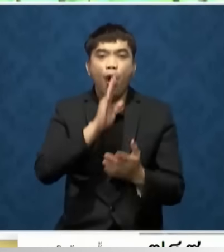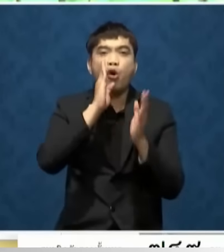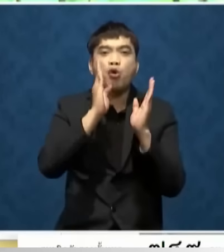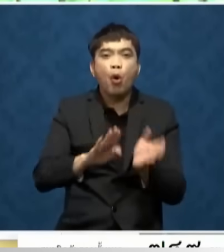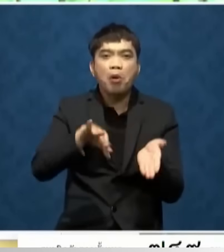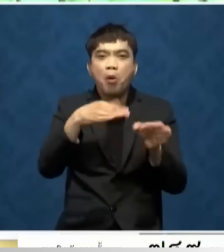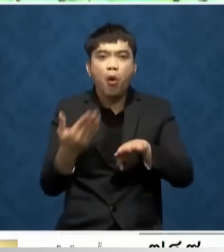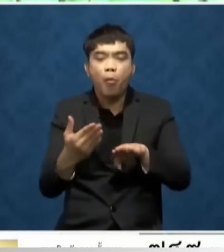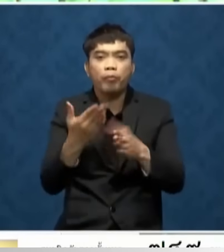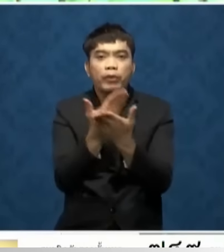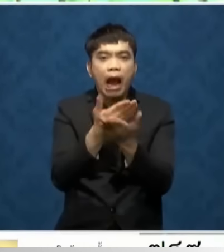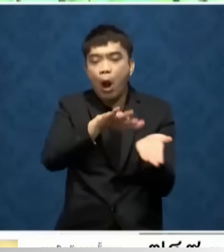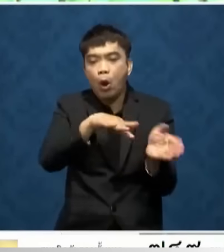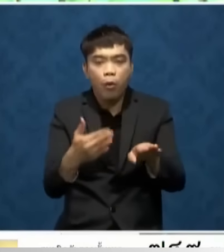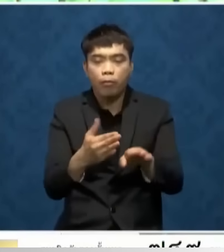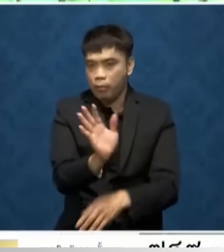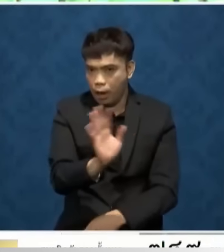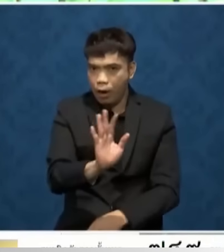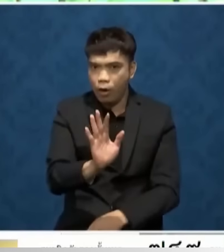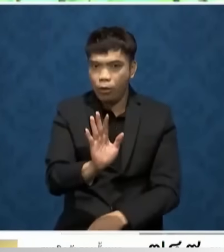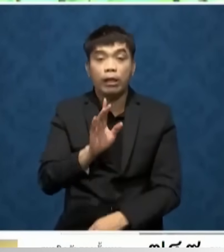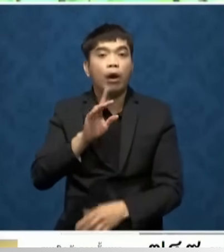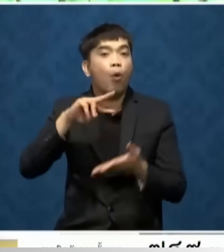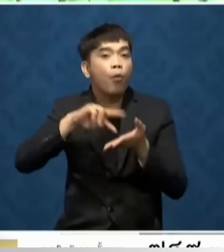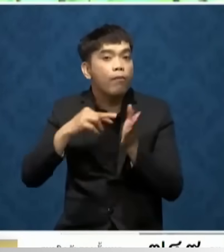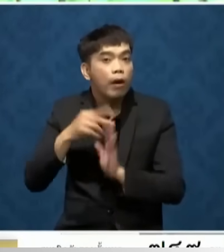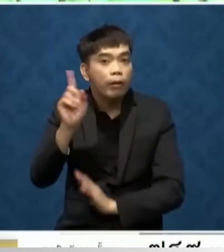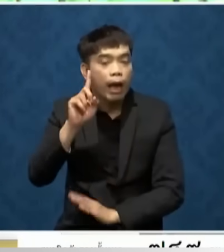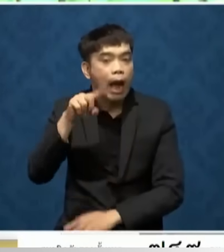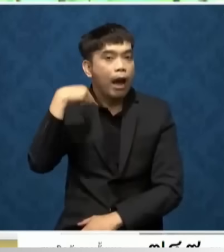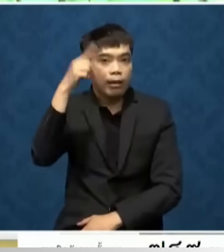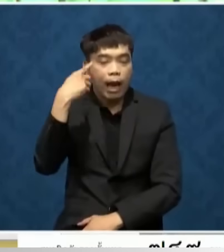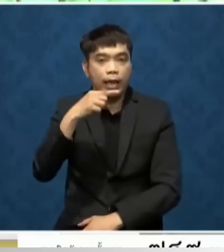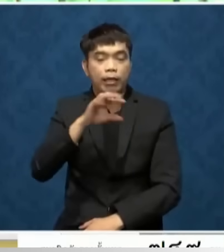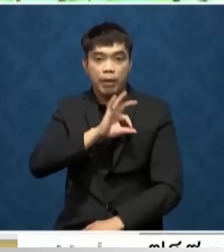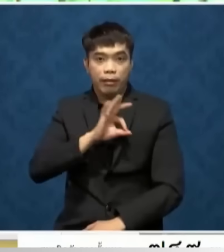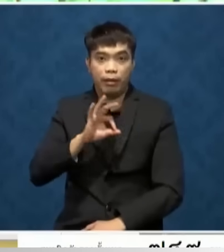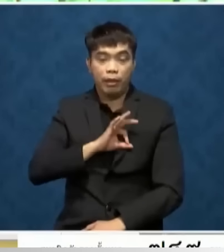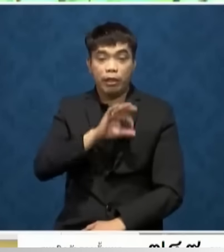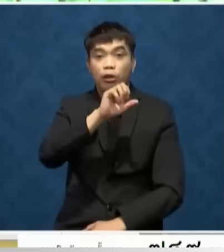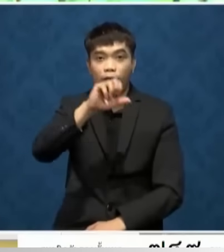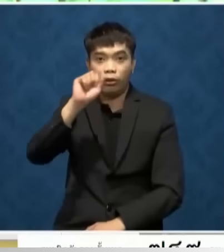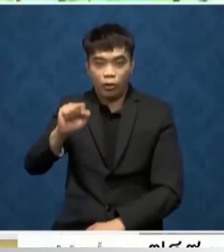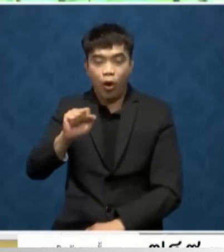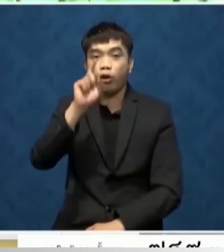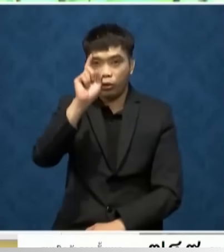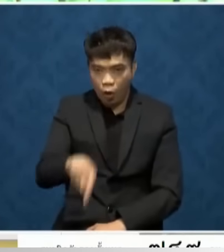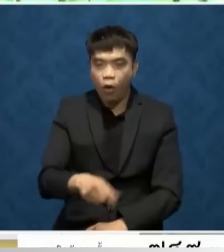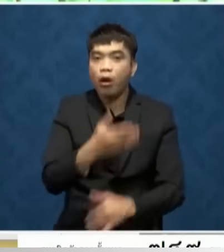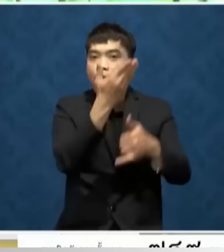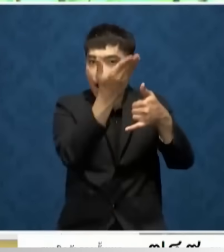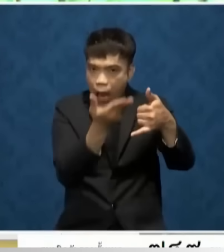ายนั่นหมายความว่าคนที่จะมาเป็นสมาชิกสภาผู้แทนราษฎรต้องไม่เป็นไม่มีคุณสมบัติต้องห้ามอย่